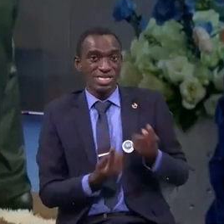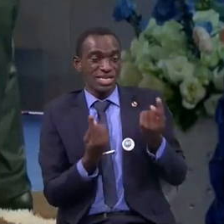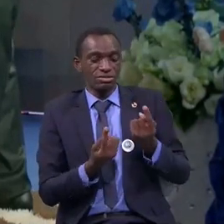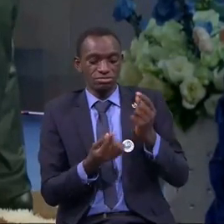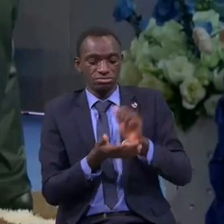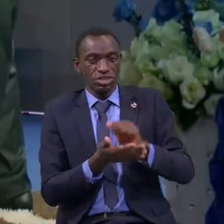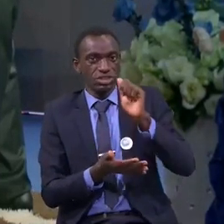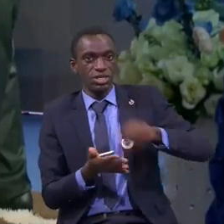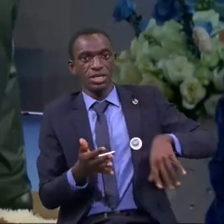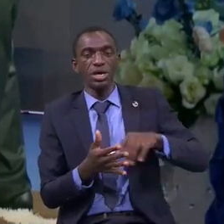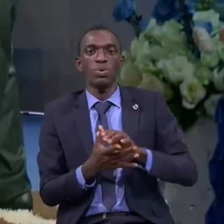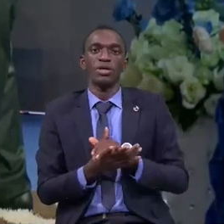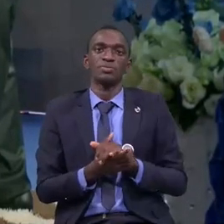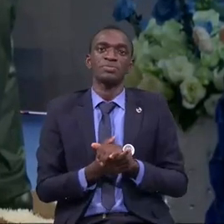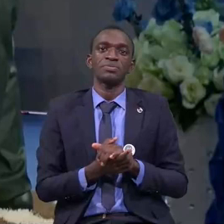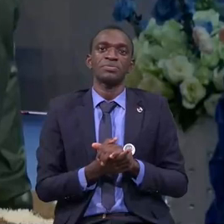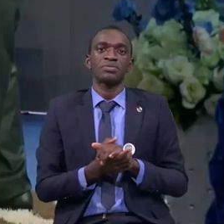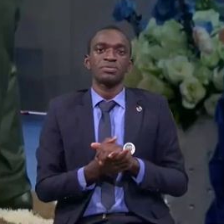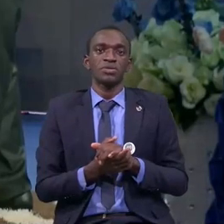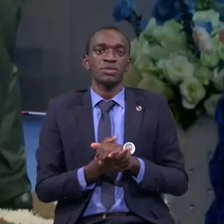Ton iniquité est enlevée.